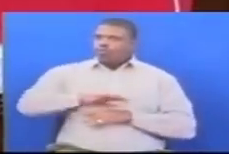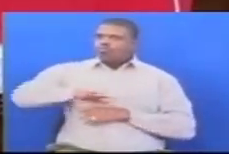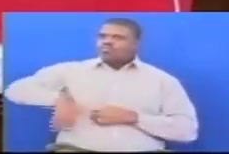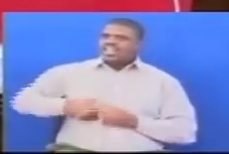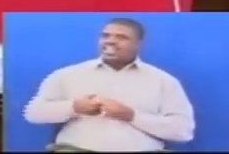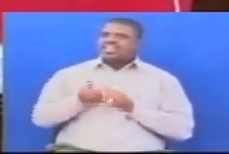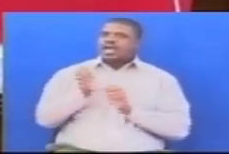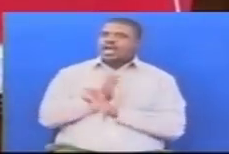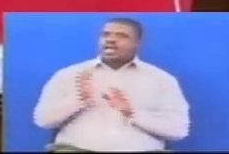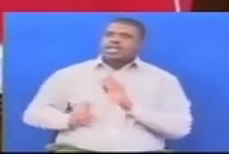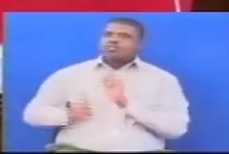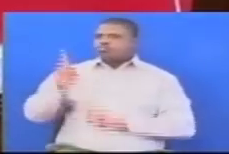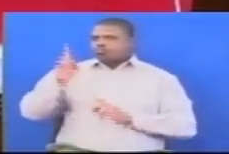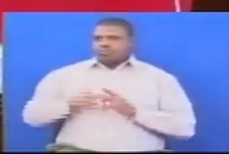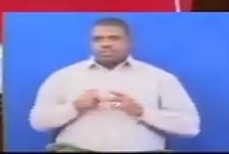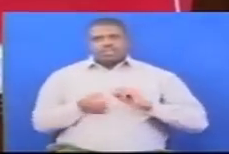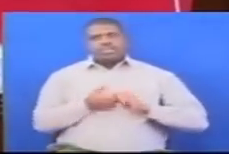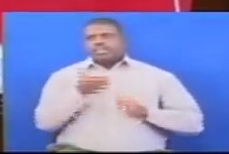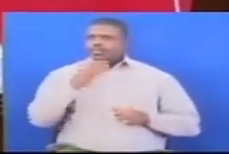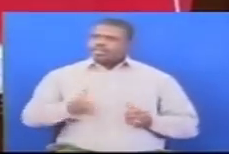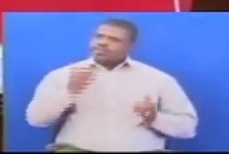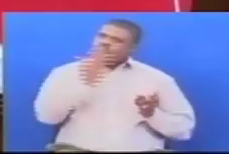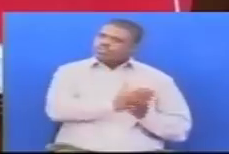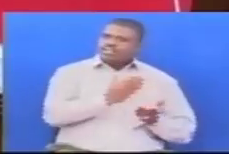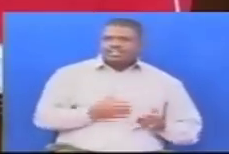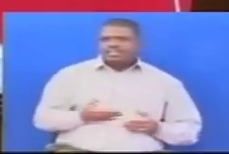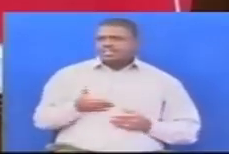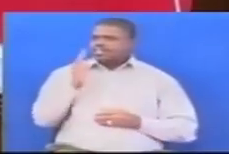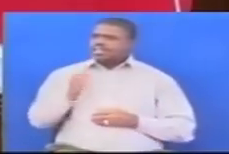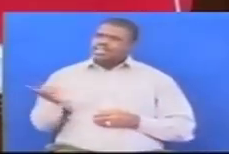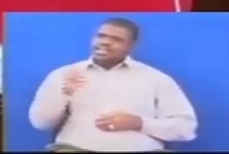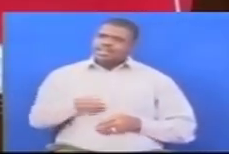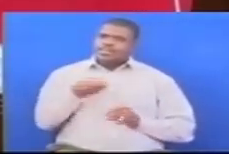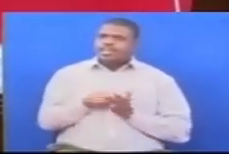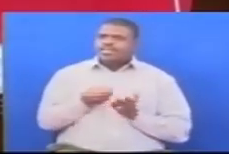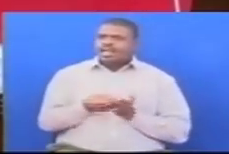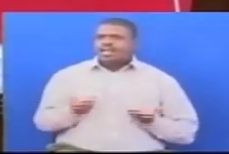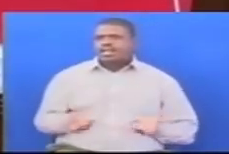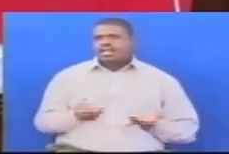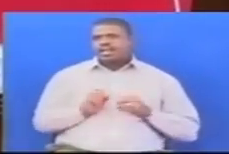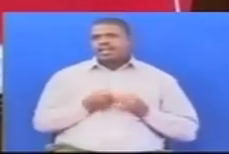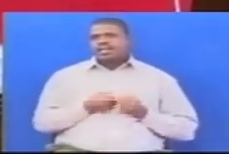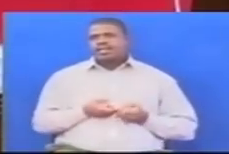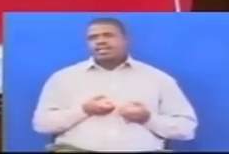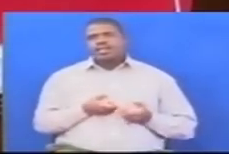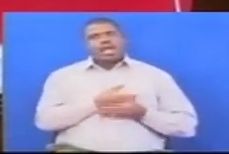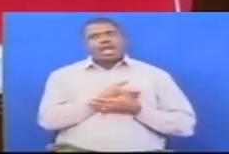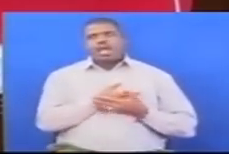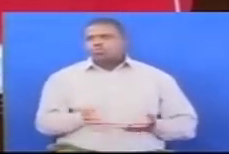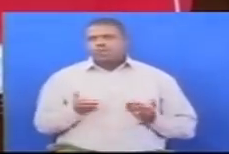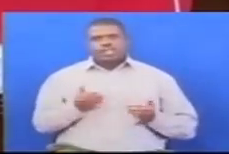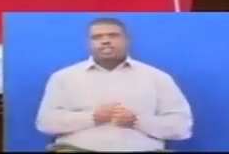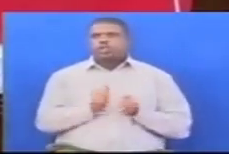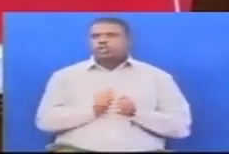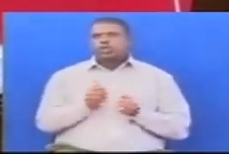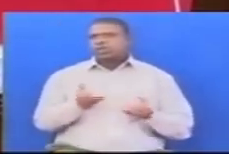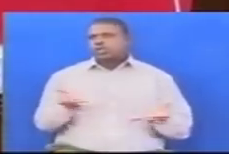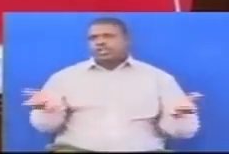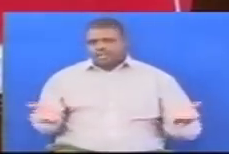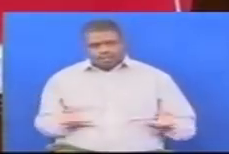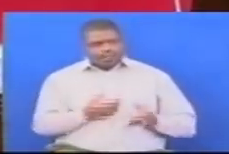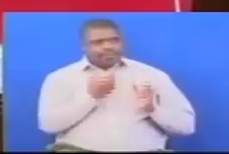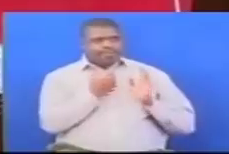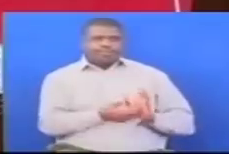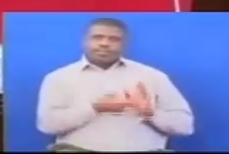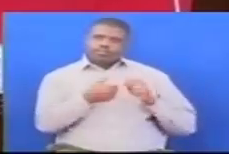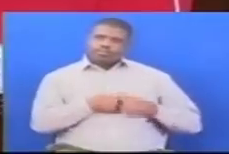juu. Tuna shida ya maji kweli. Serete pesa, lakini wapi hakuna chochote? Hakuna chochote. Mfano mimi